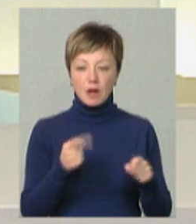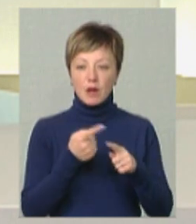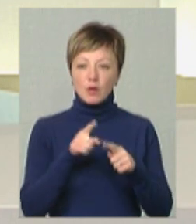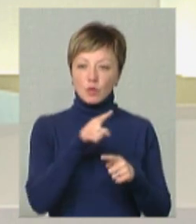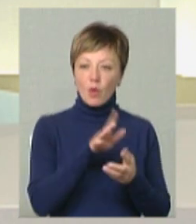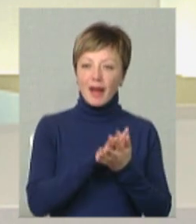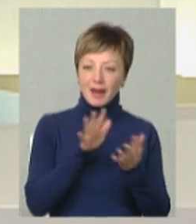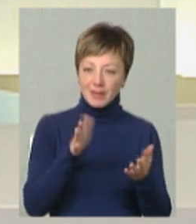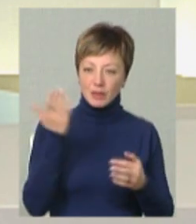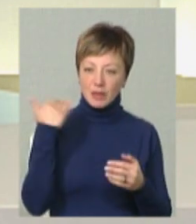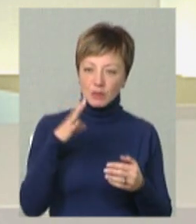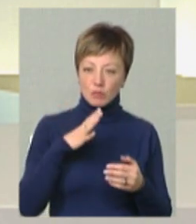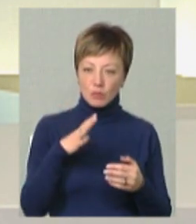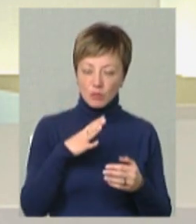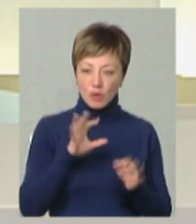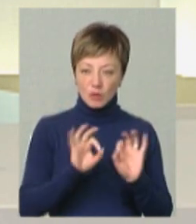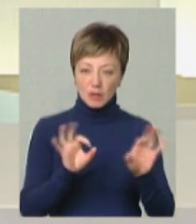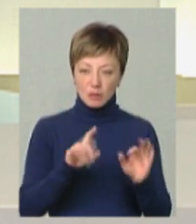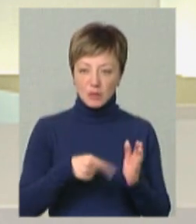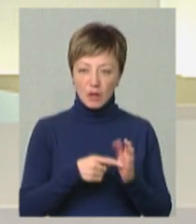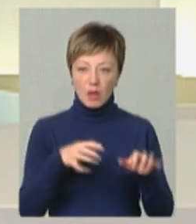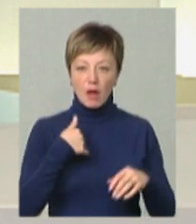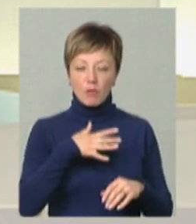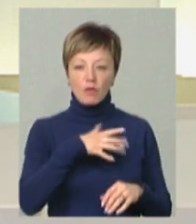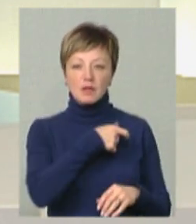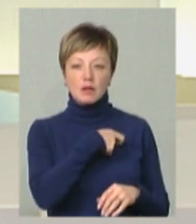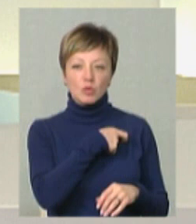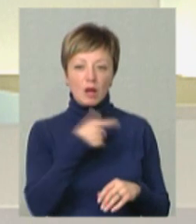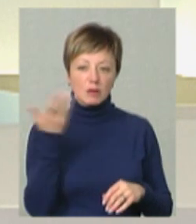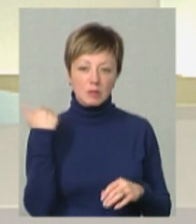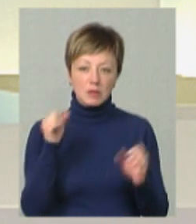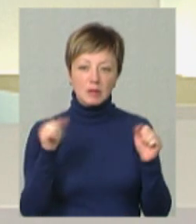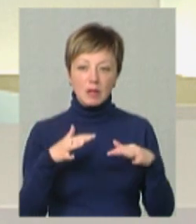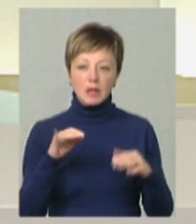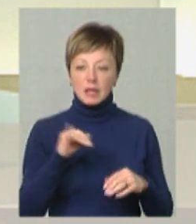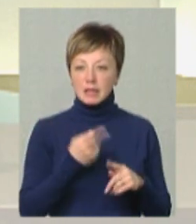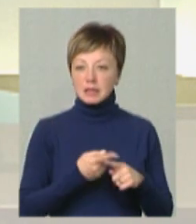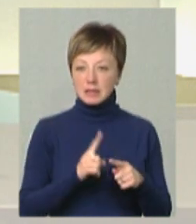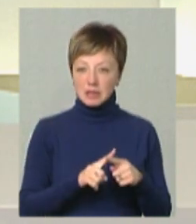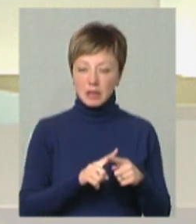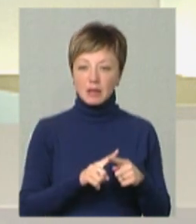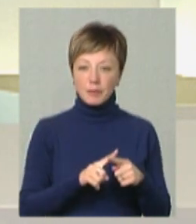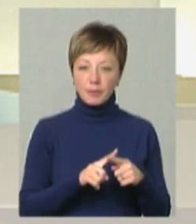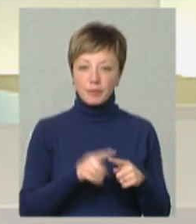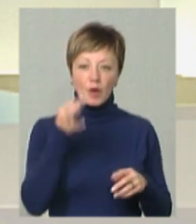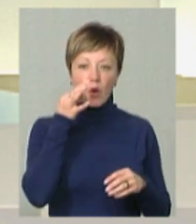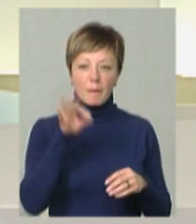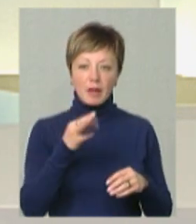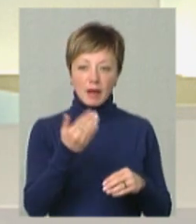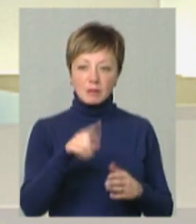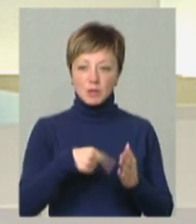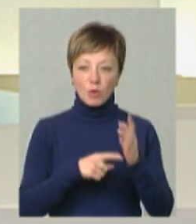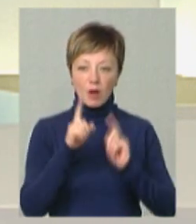про яку говорив міський голова, я був депутатом попередньої каденції, і це саме компетенція міської